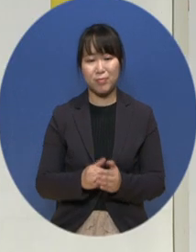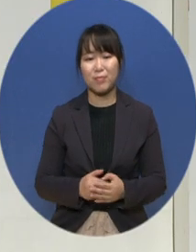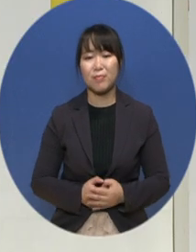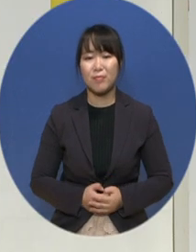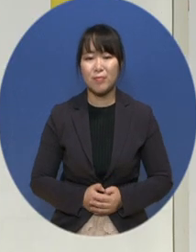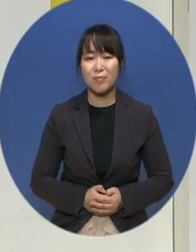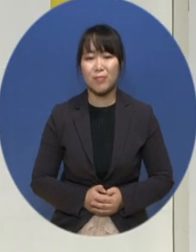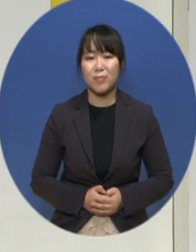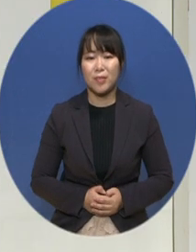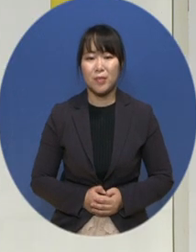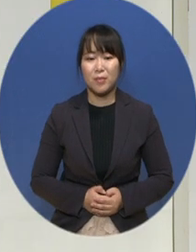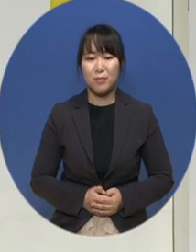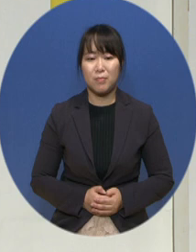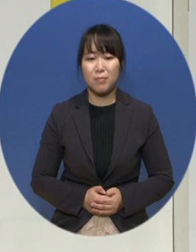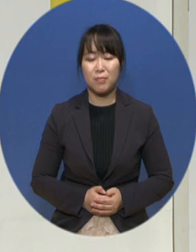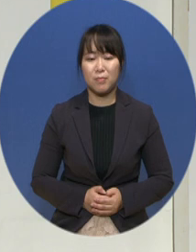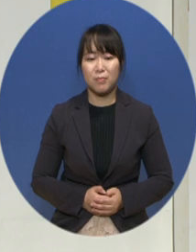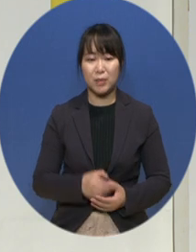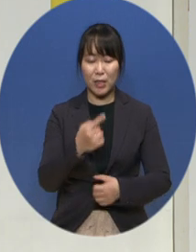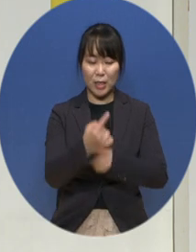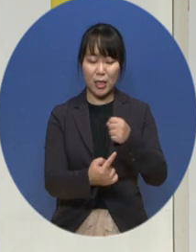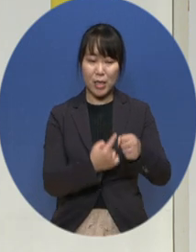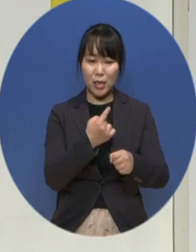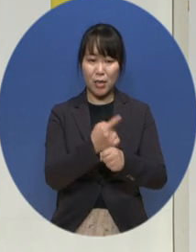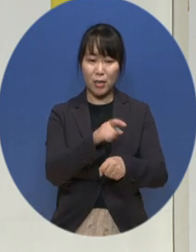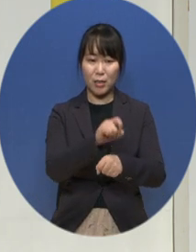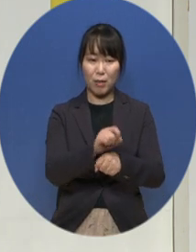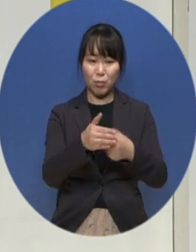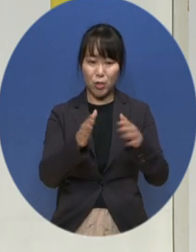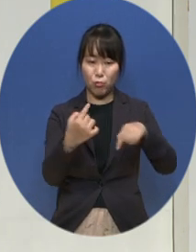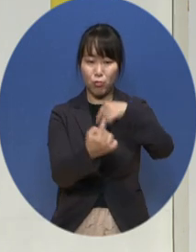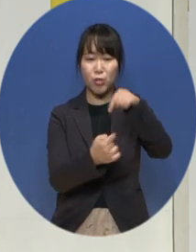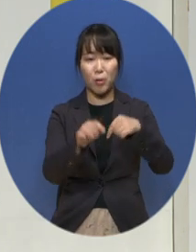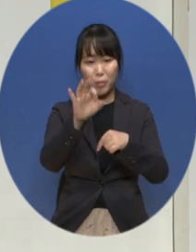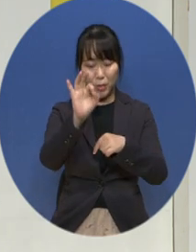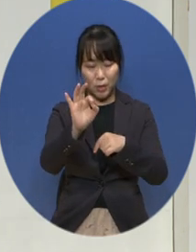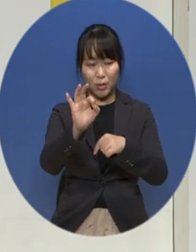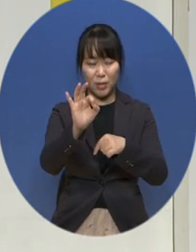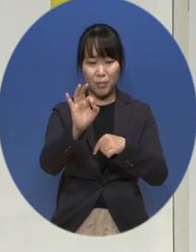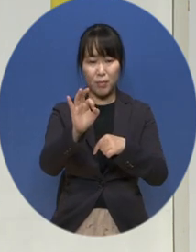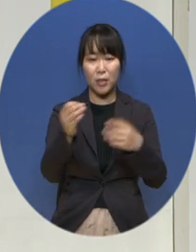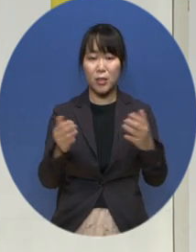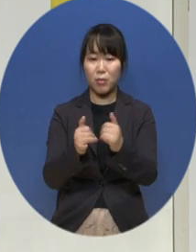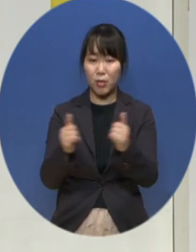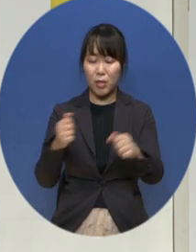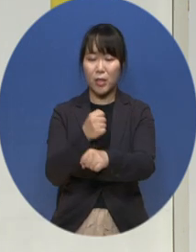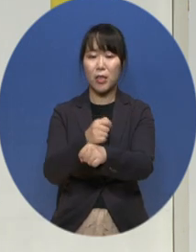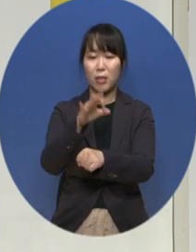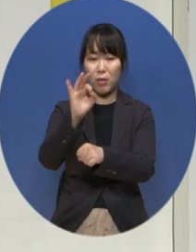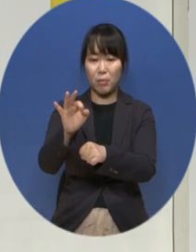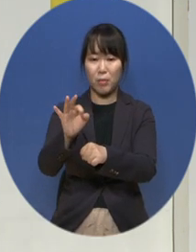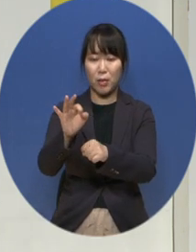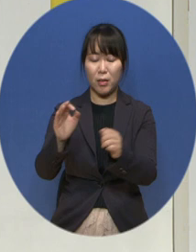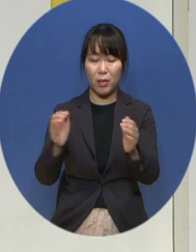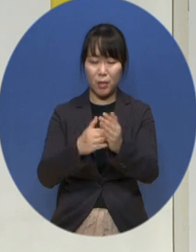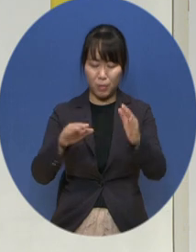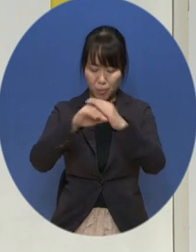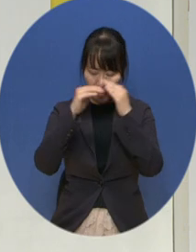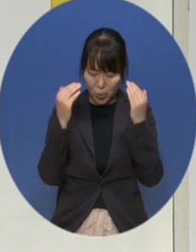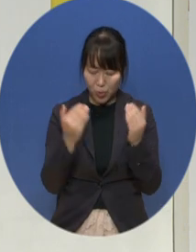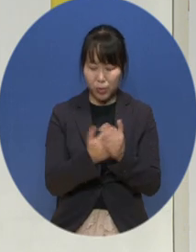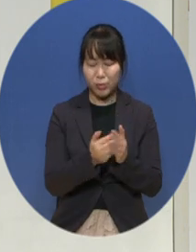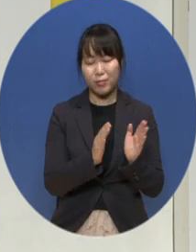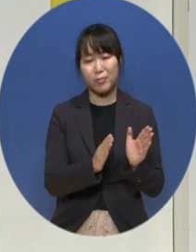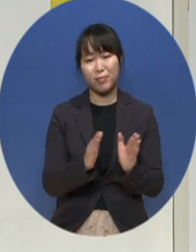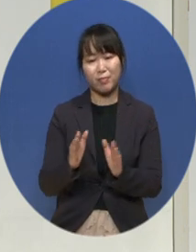그 말 내 주셨어요 예 1 년 31 운영비 그 그 직원들 에 비교 인거 미 까지